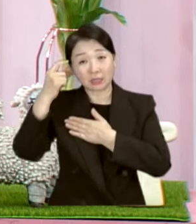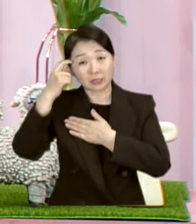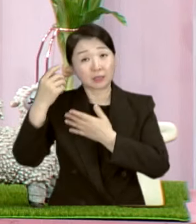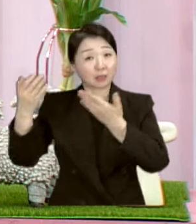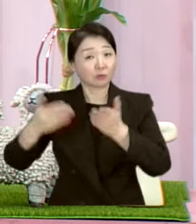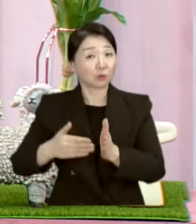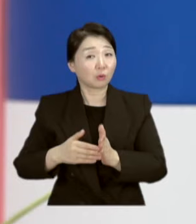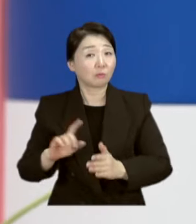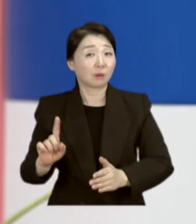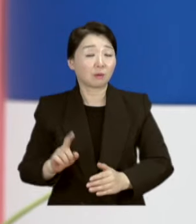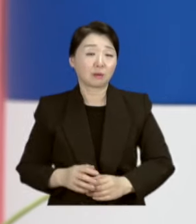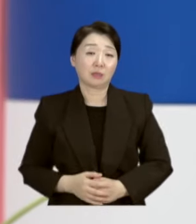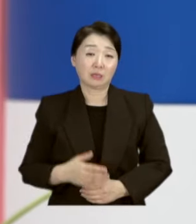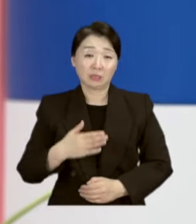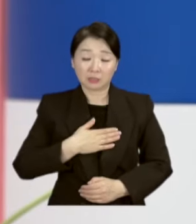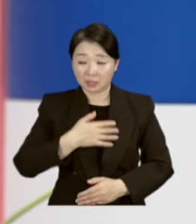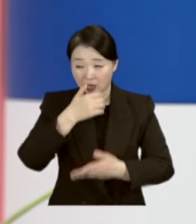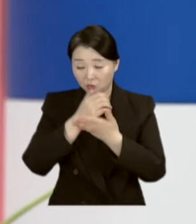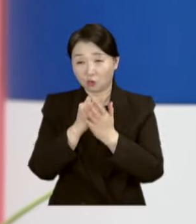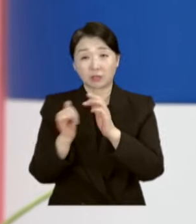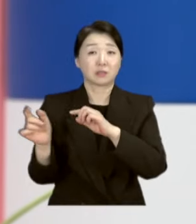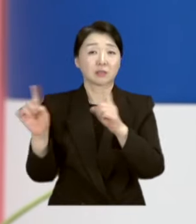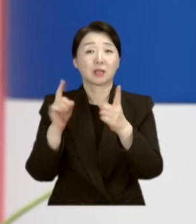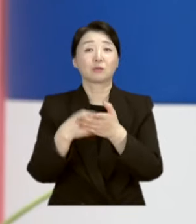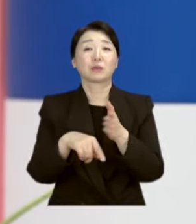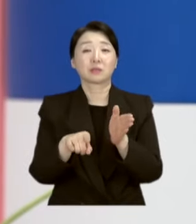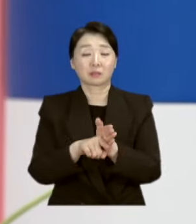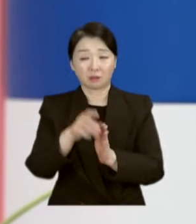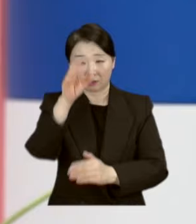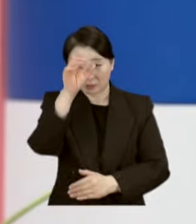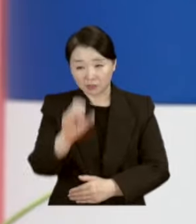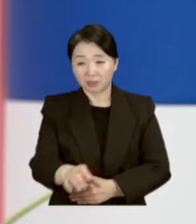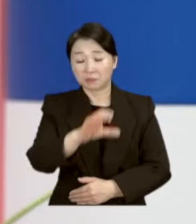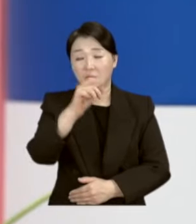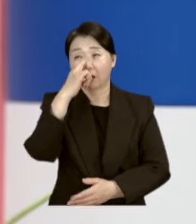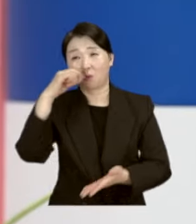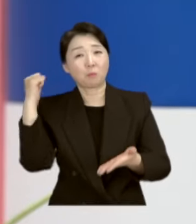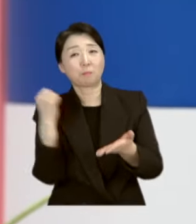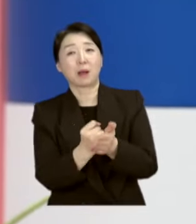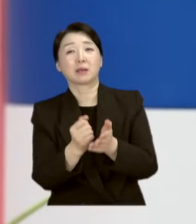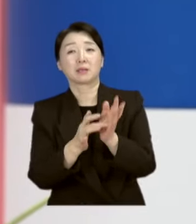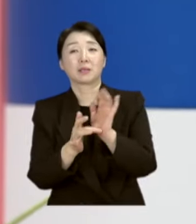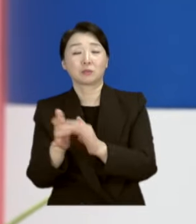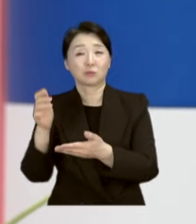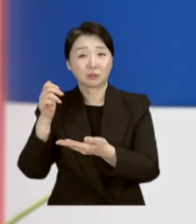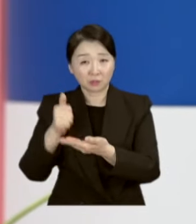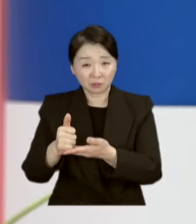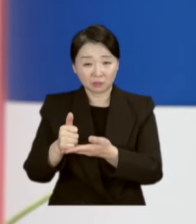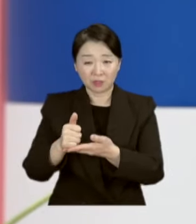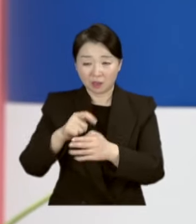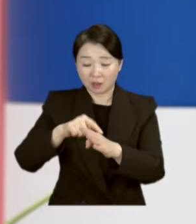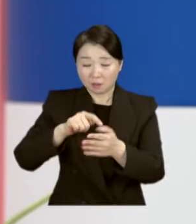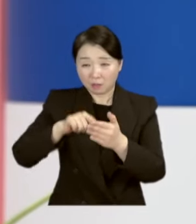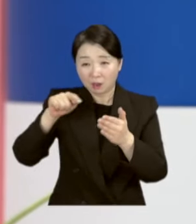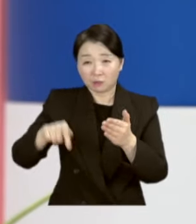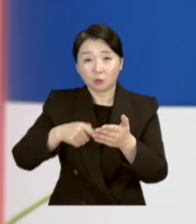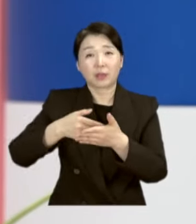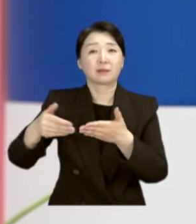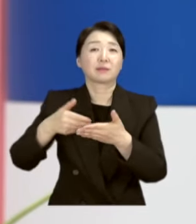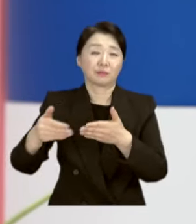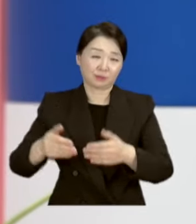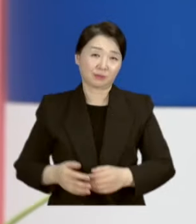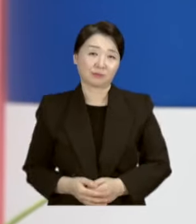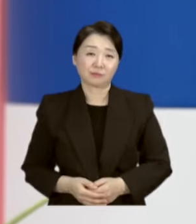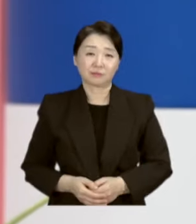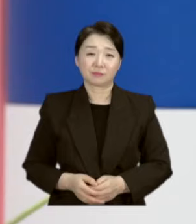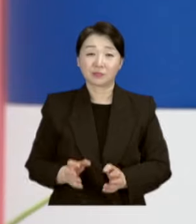주신 생각이 나 같은 죄인을 살리시려 십자가에서 못 박히신 예수님을 마음속에 그리게